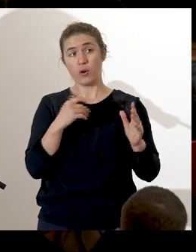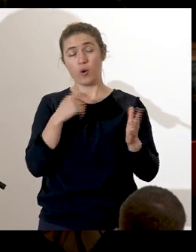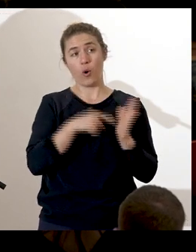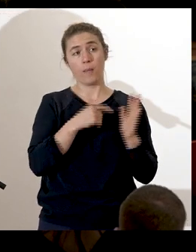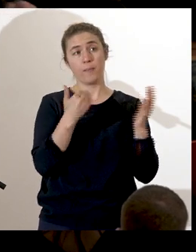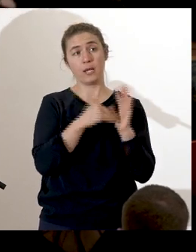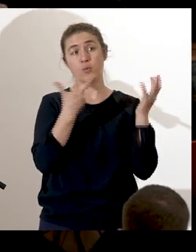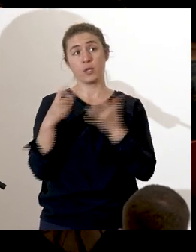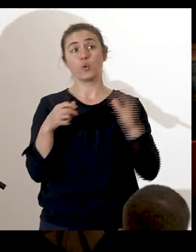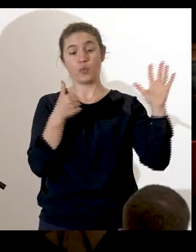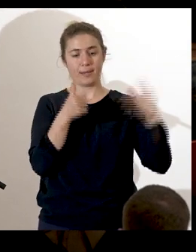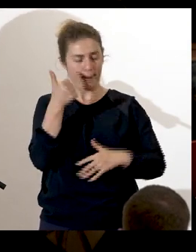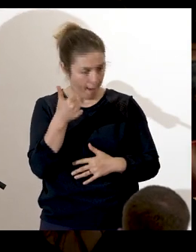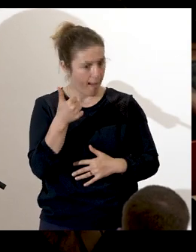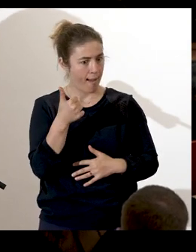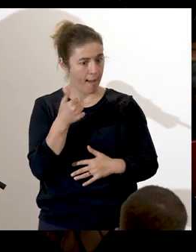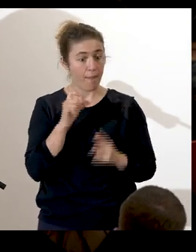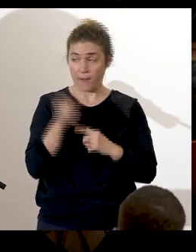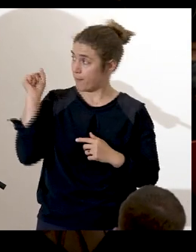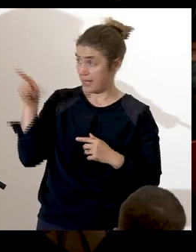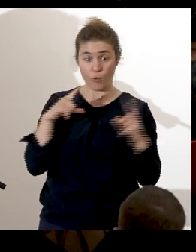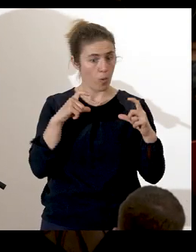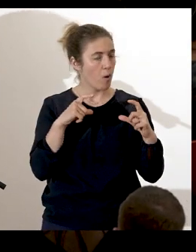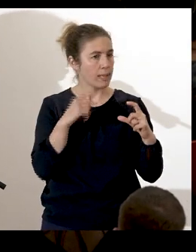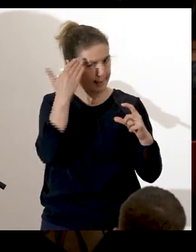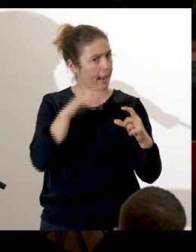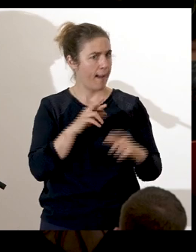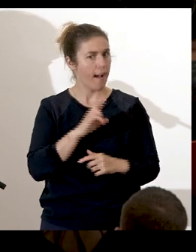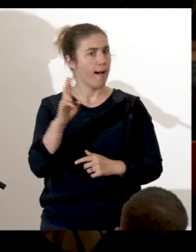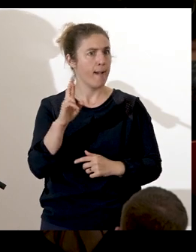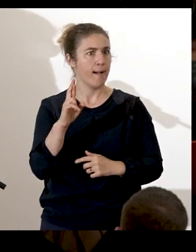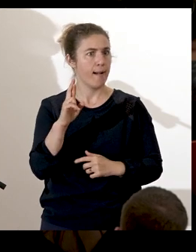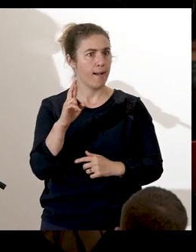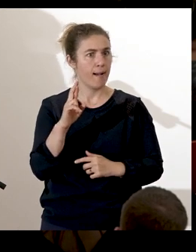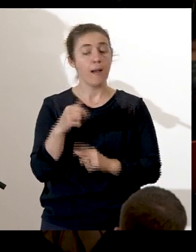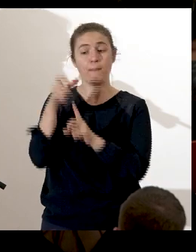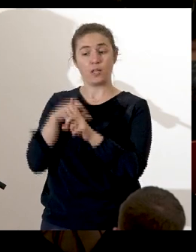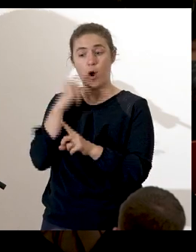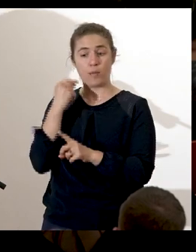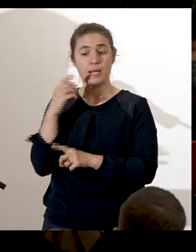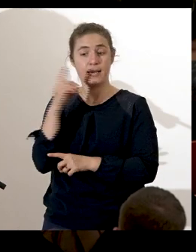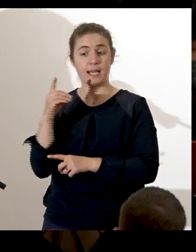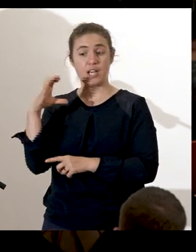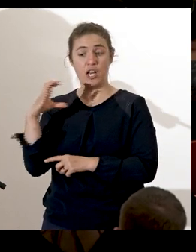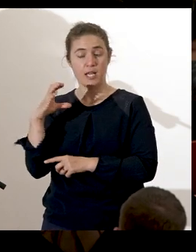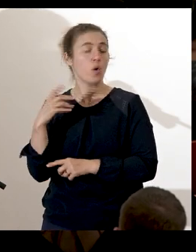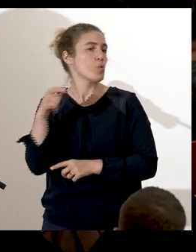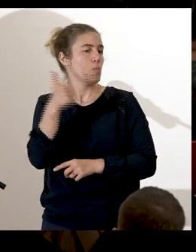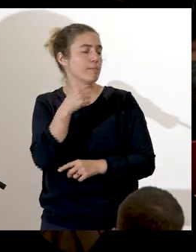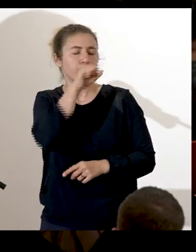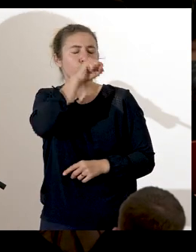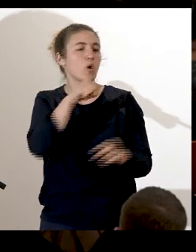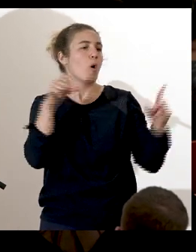1861, on mesure combien ce cliché est rare. D'autant plus rare que Désiré Charnay n'avait pas la fibre portraitiste.